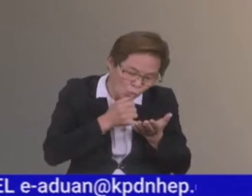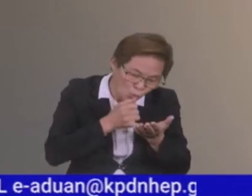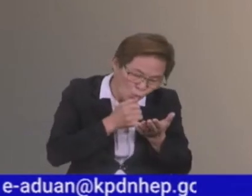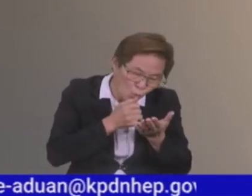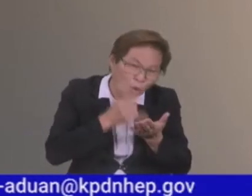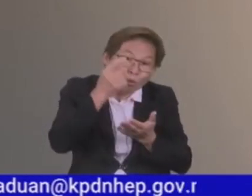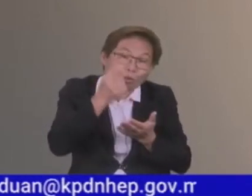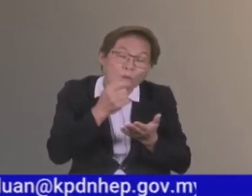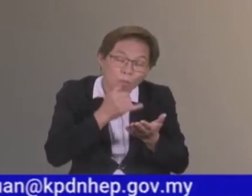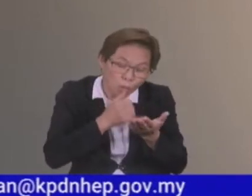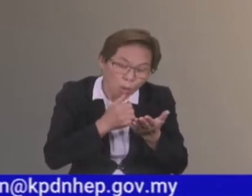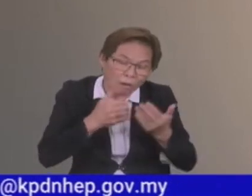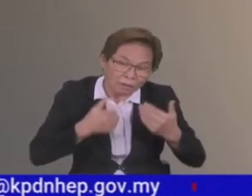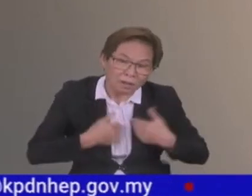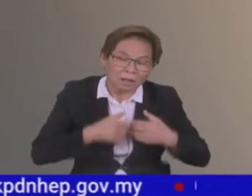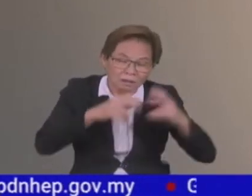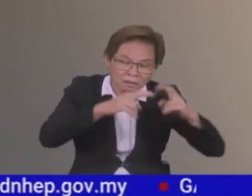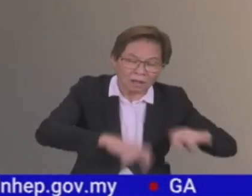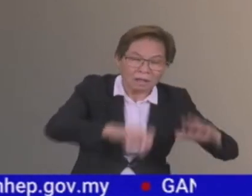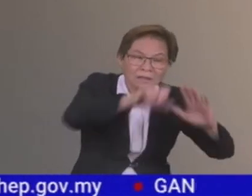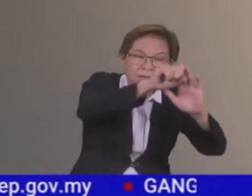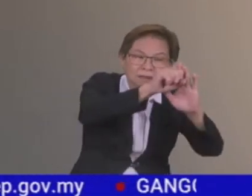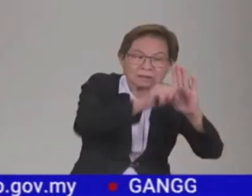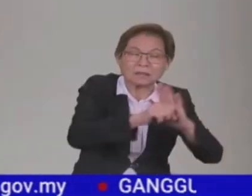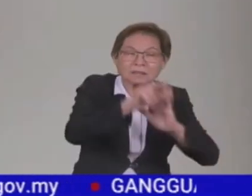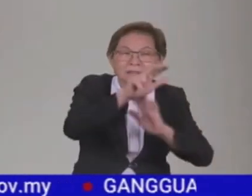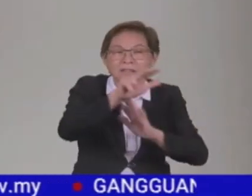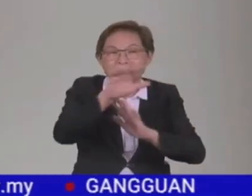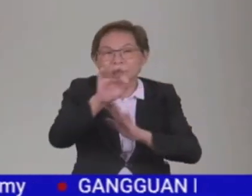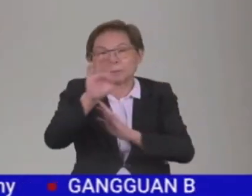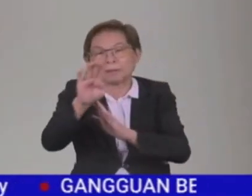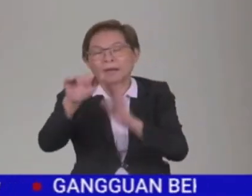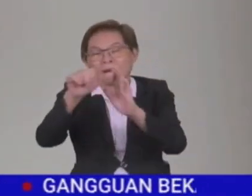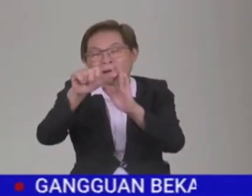cecak mengikut section 39 berbahaya